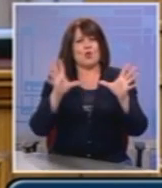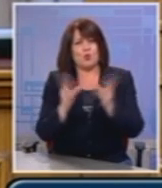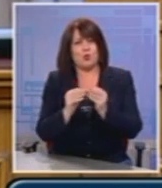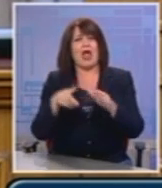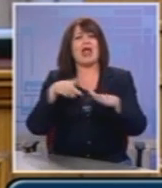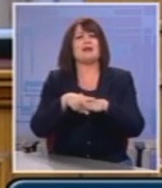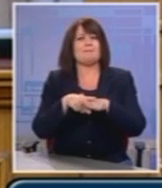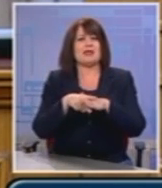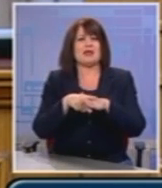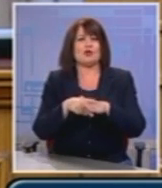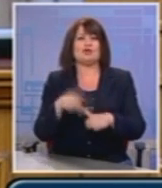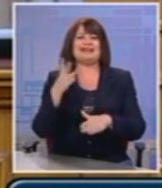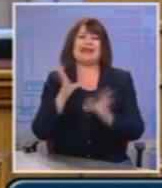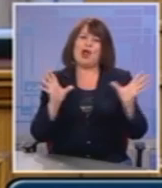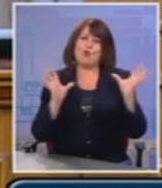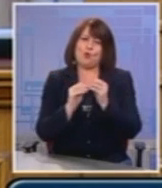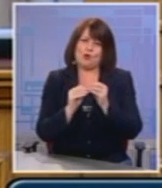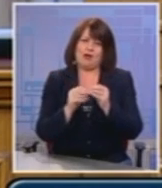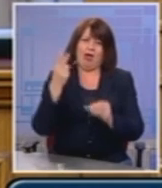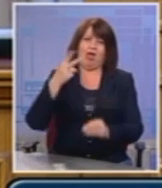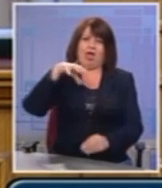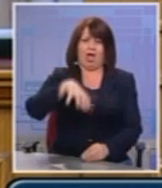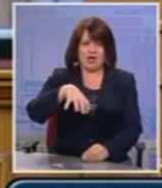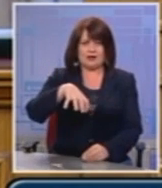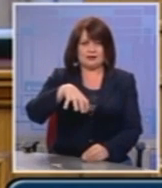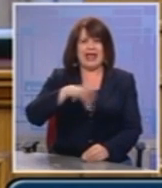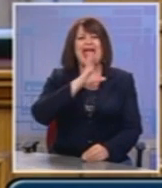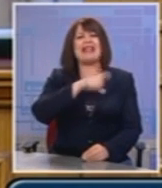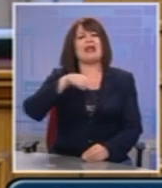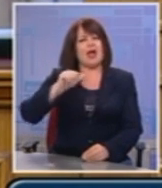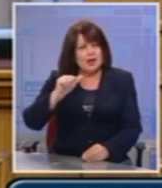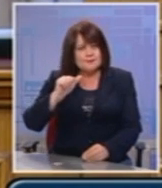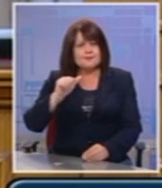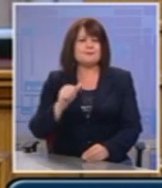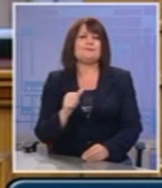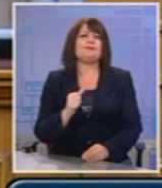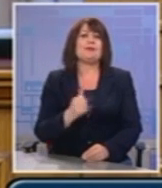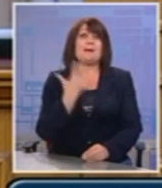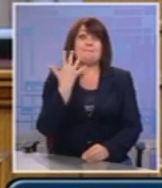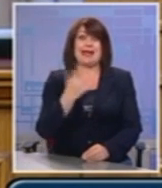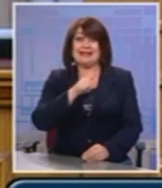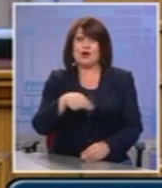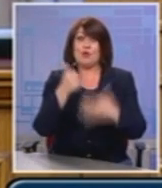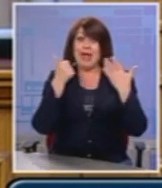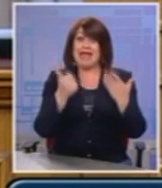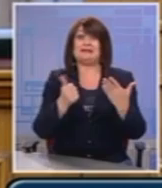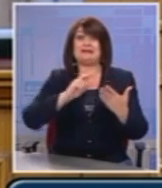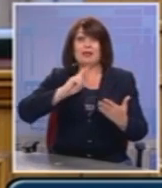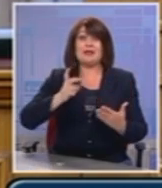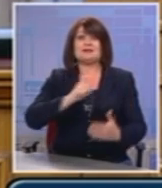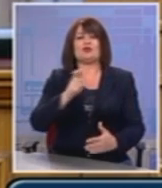είχε είναι τρία παλιά ταμεία συσσωρευμένο κάτω από την ομπρέλα του ετα το οποίον είχε 5,6 δισεκατομμύρια